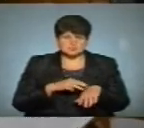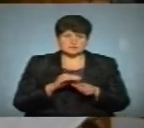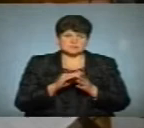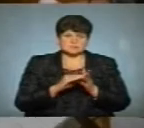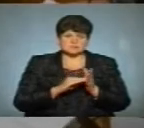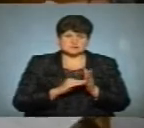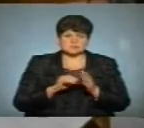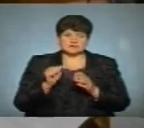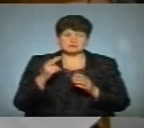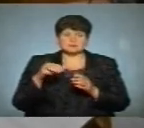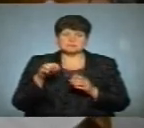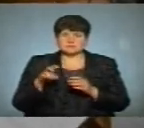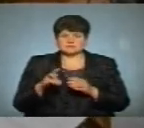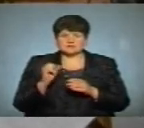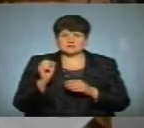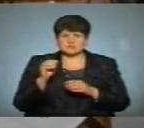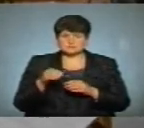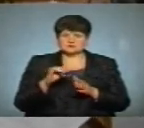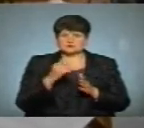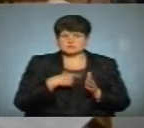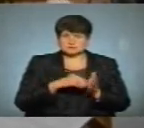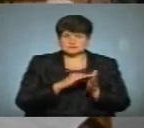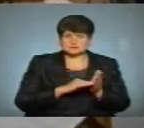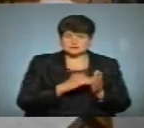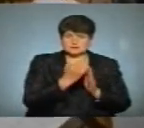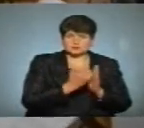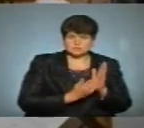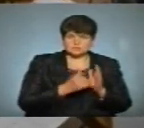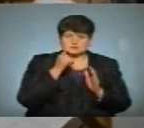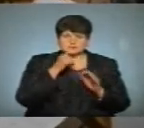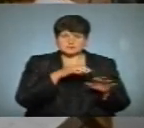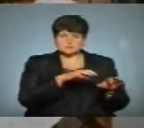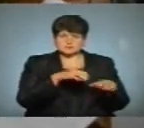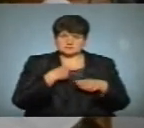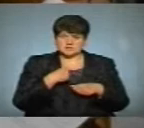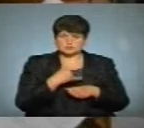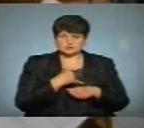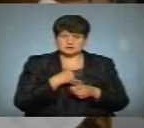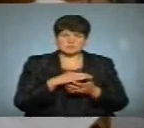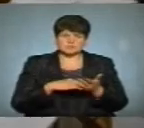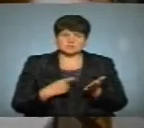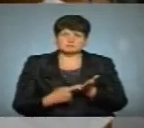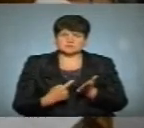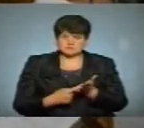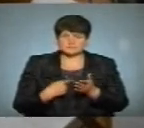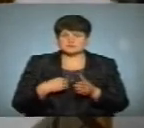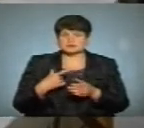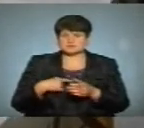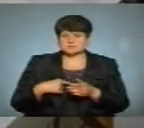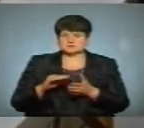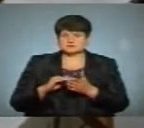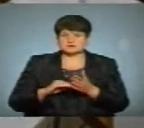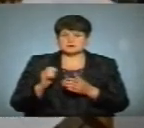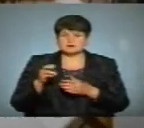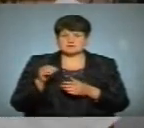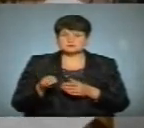ми адмінакт, вони склали в себе протокол акту, який завтра ми заберемо в них для дальшого підтвердження, і ми склали в себе, що в